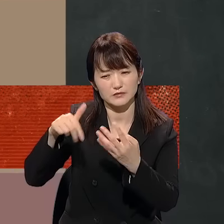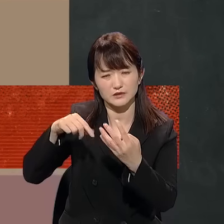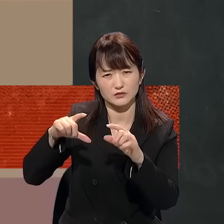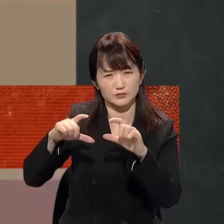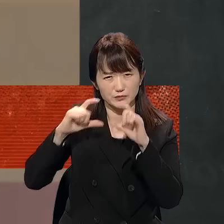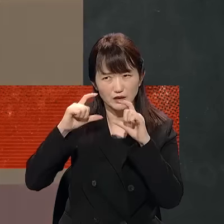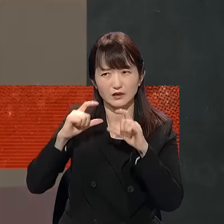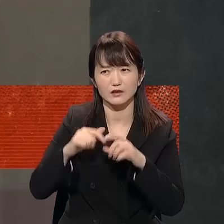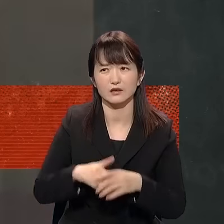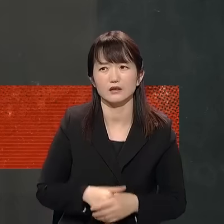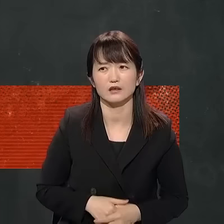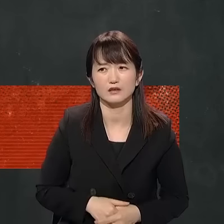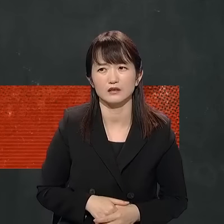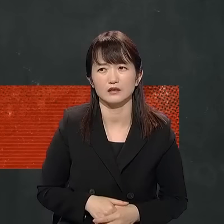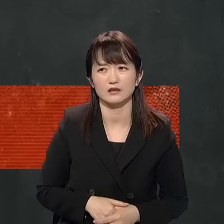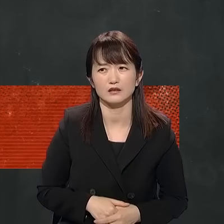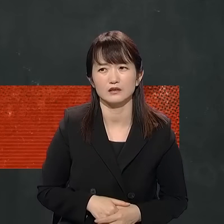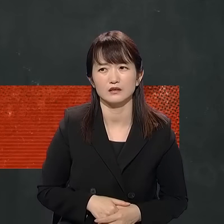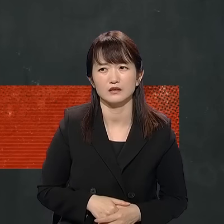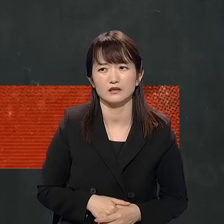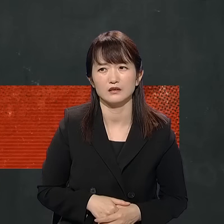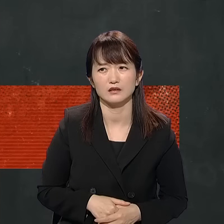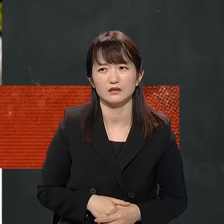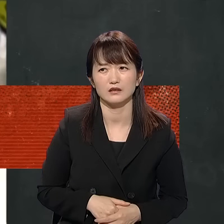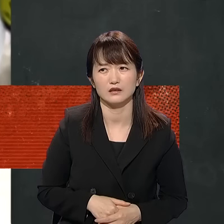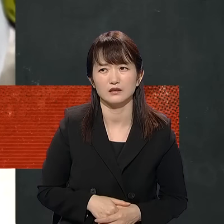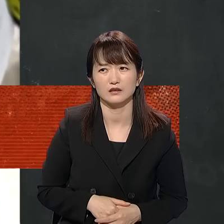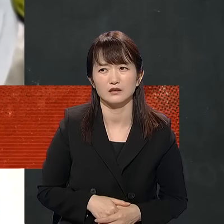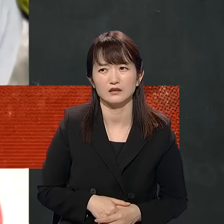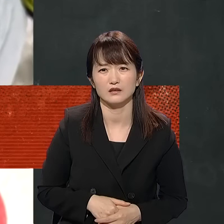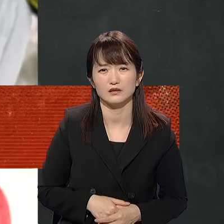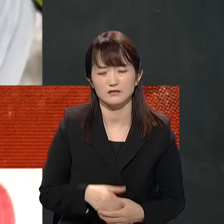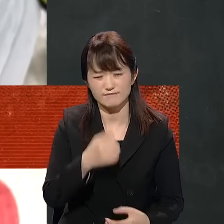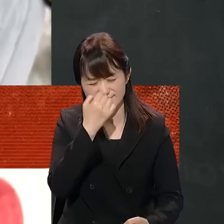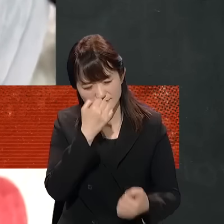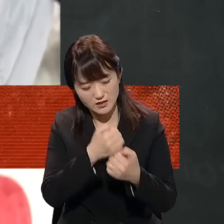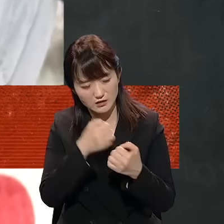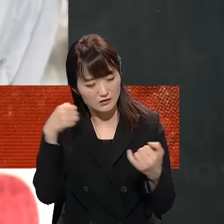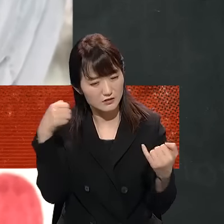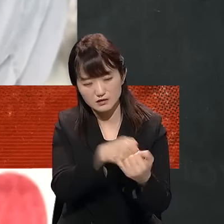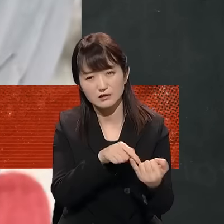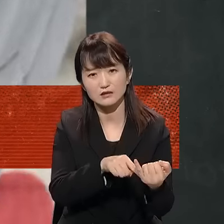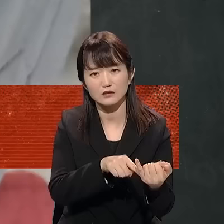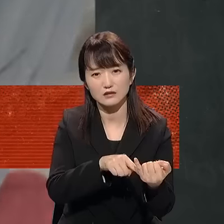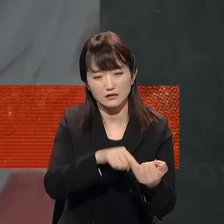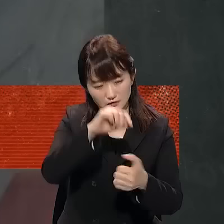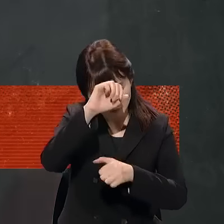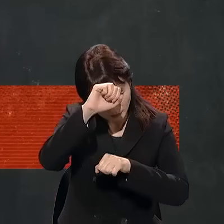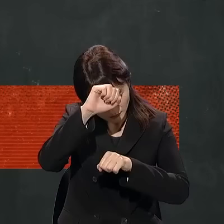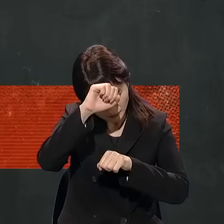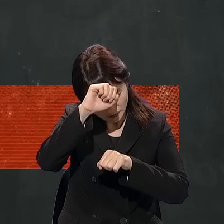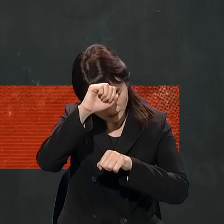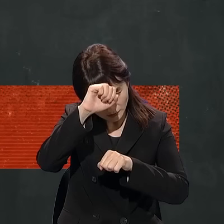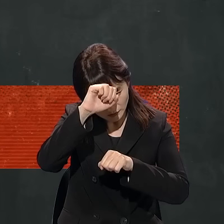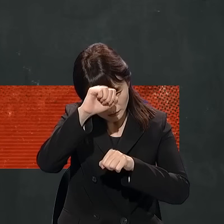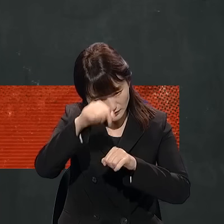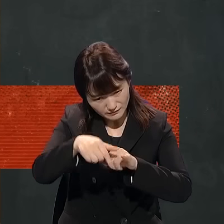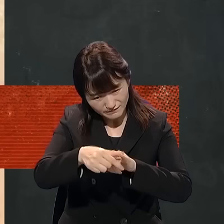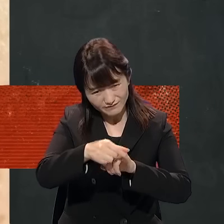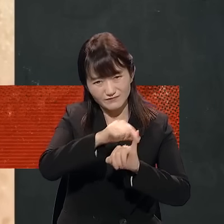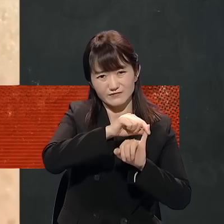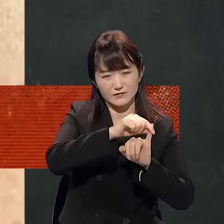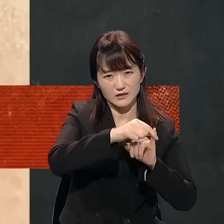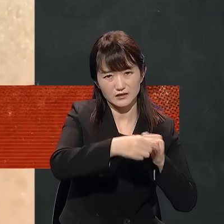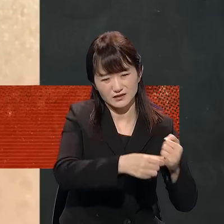받았습니다 자 팀장님 보셨지만 뭐 무차별 폭행도 폭행이 막 다리를 한쪽 집어들고 그냥